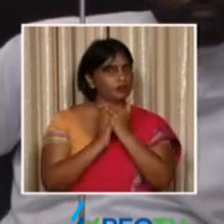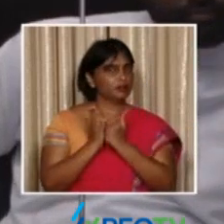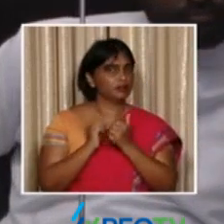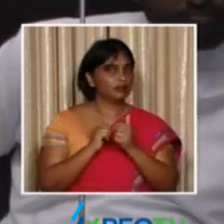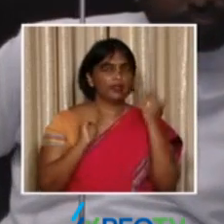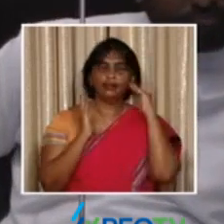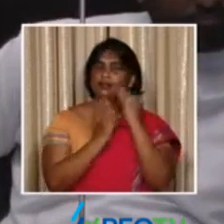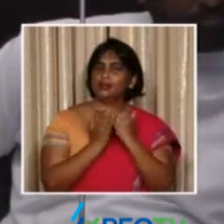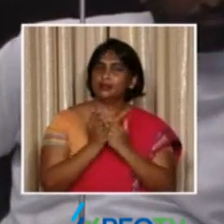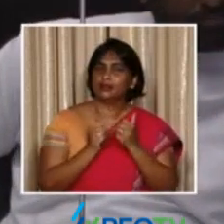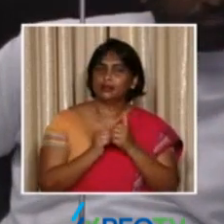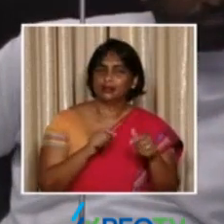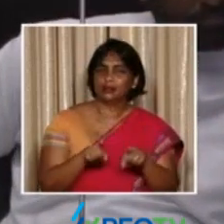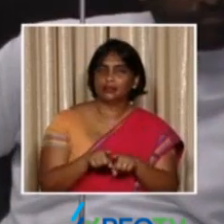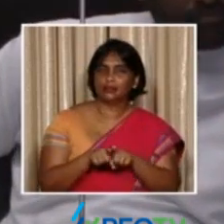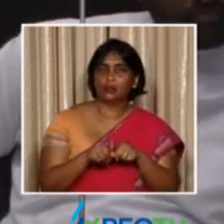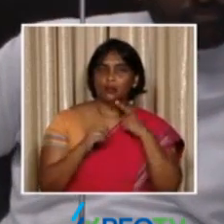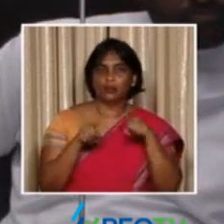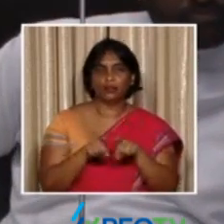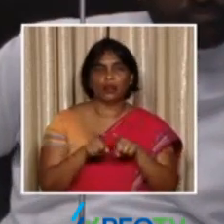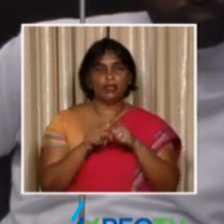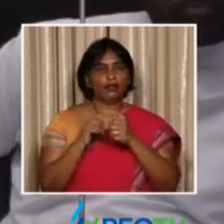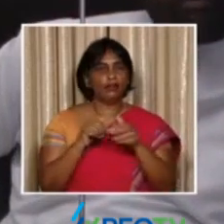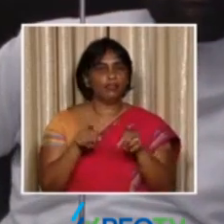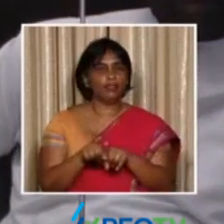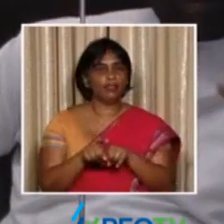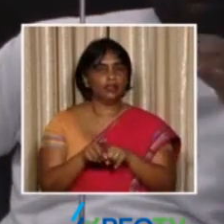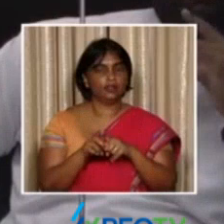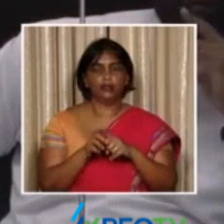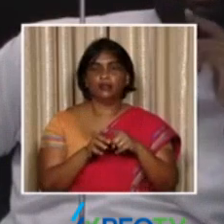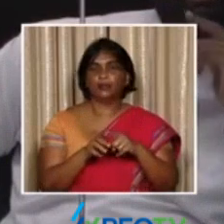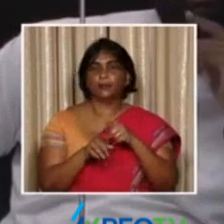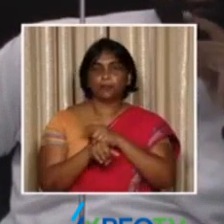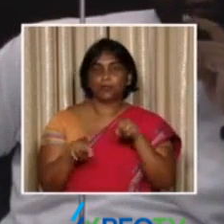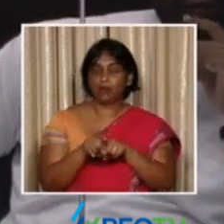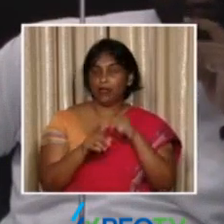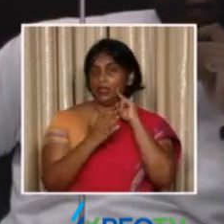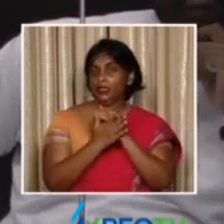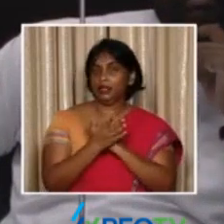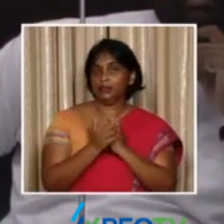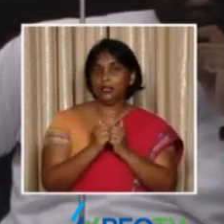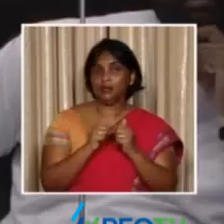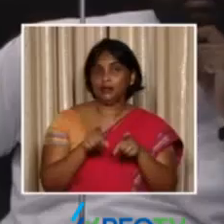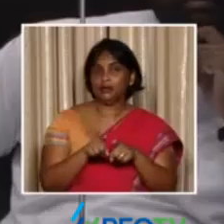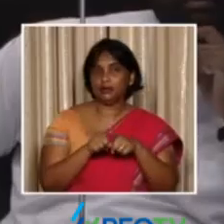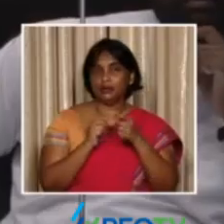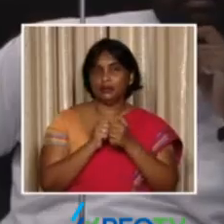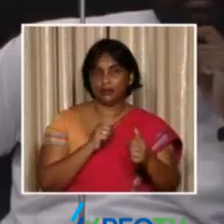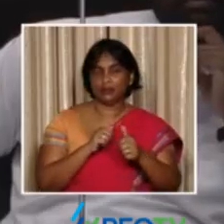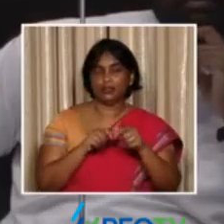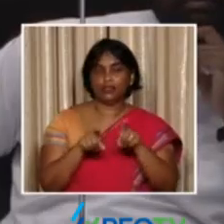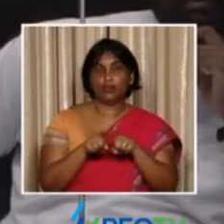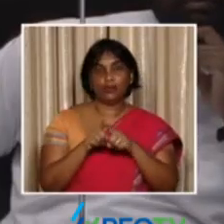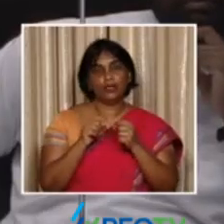තියෙන විදිහටම මේක පත් කරනවා නම් ඔබතුමාම මේ කියන විදිහට සභාපතිවරයා සහ සමාජයෙන් පත් කරන්න එහෙම